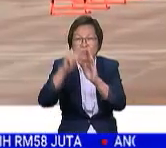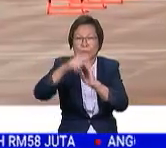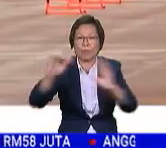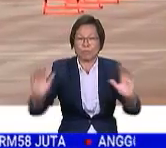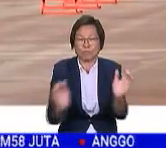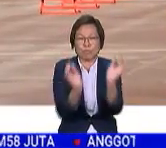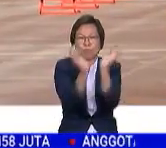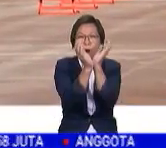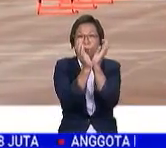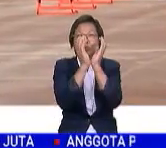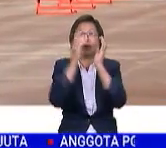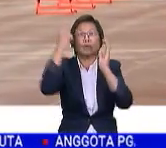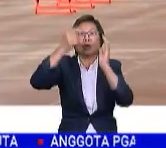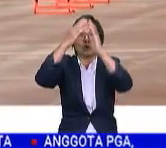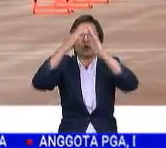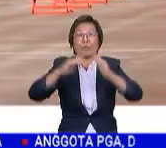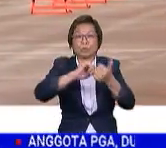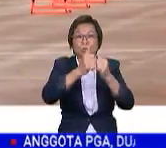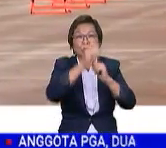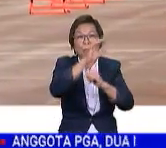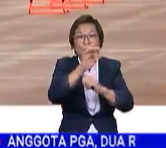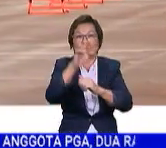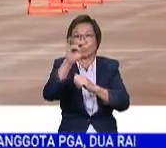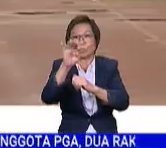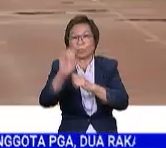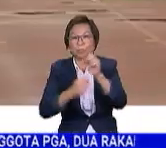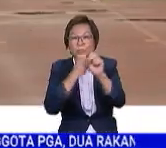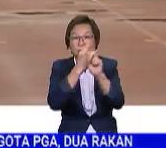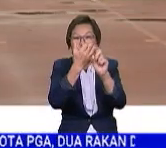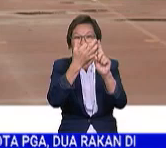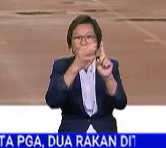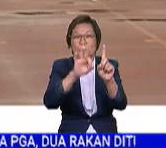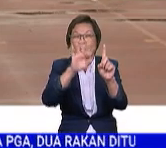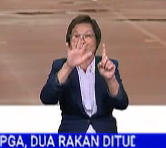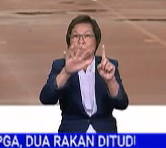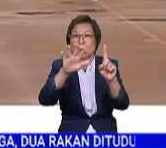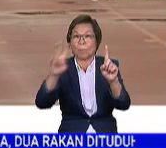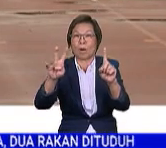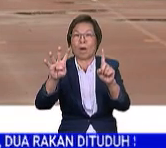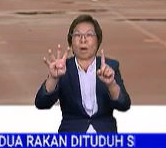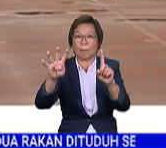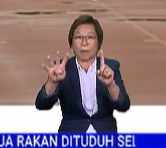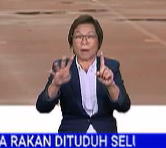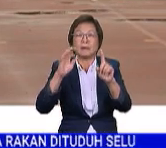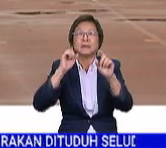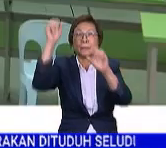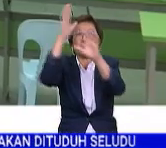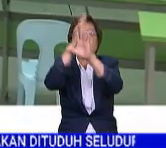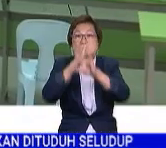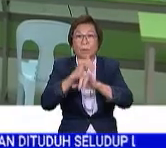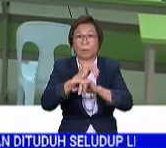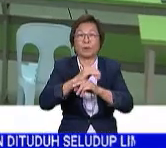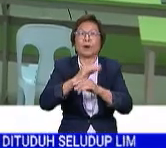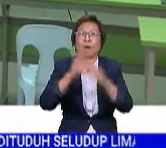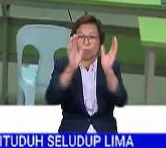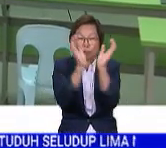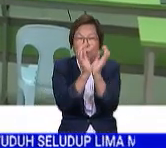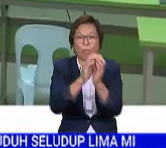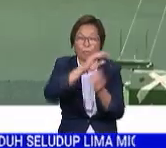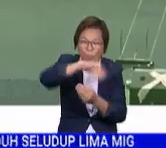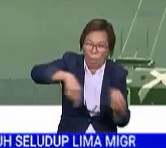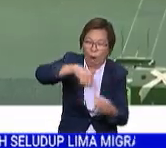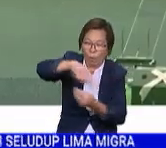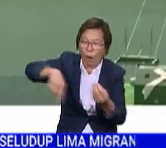Brunei menjadi tuan rumah Sutan Borneo pada tahun 1954 di mana Sabah Sarawak dan Brunei secara bergilir gile